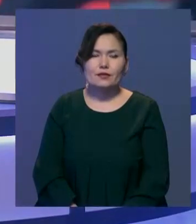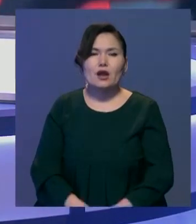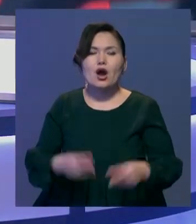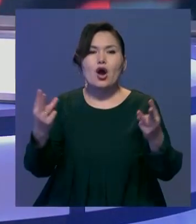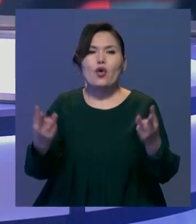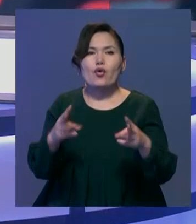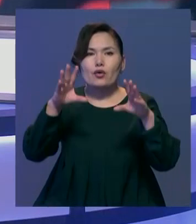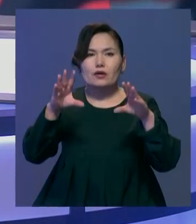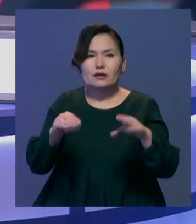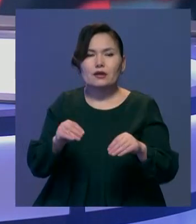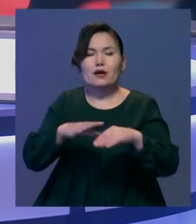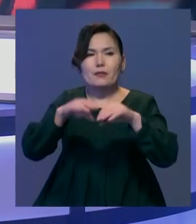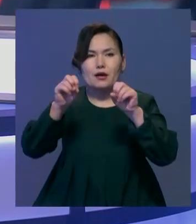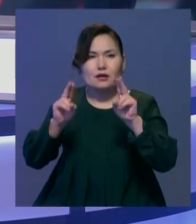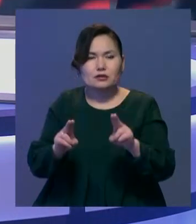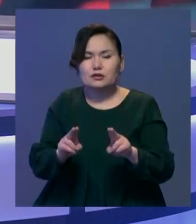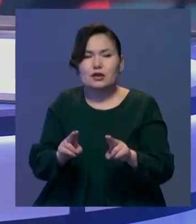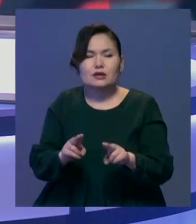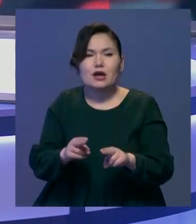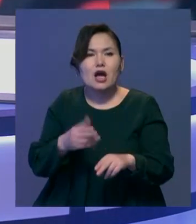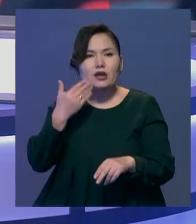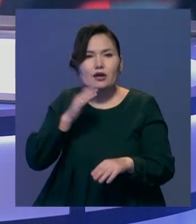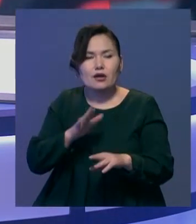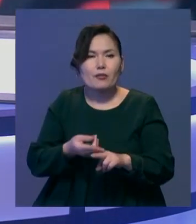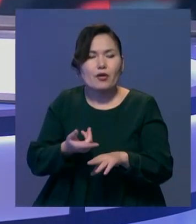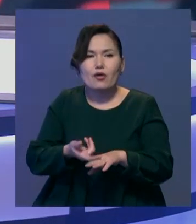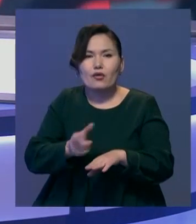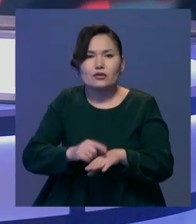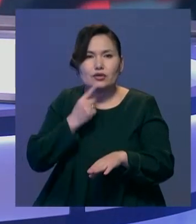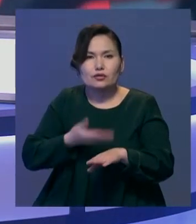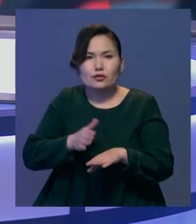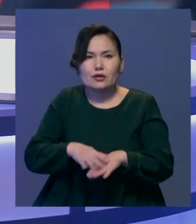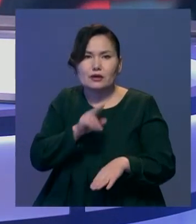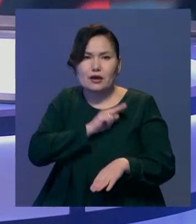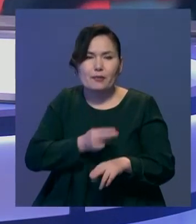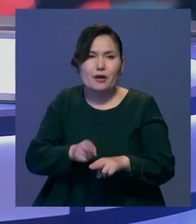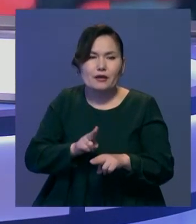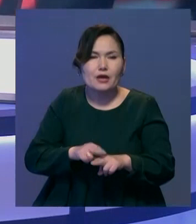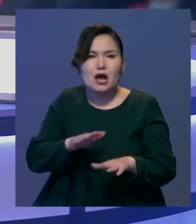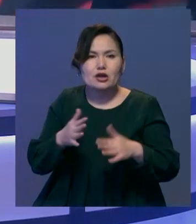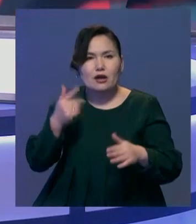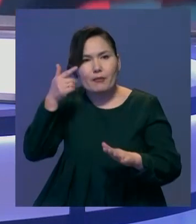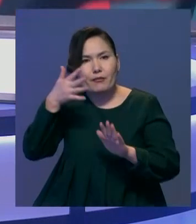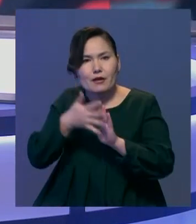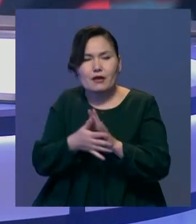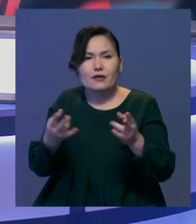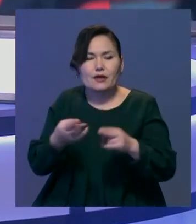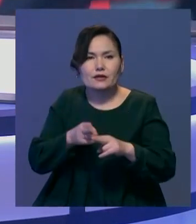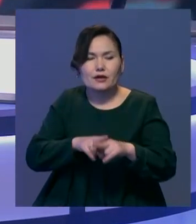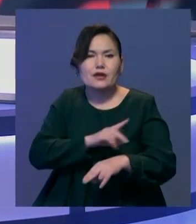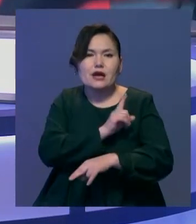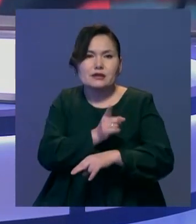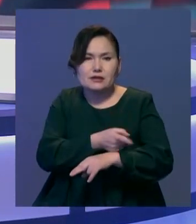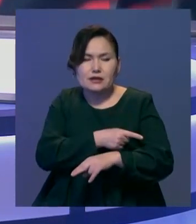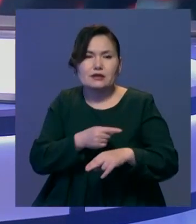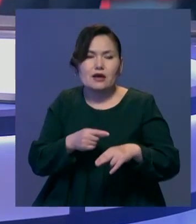Өрт сөндіруші болу әсте оңай емес. Қызығынан көрі қиындығы басым салада жан жақты білім мен шымыр бітім темірдей